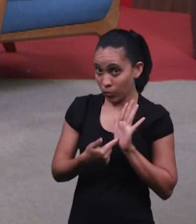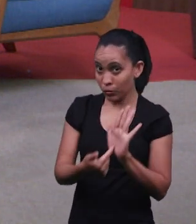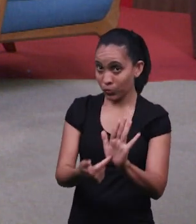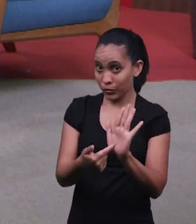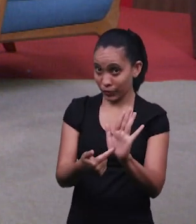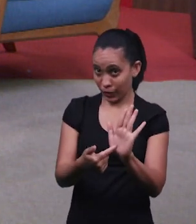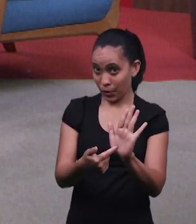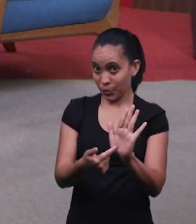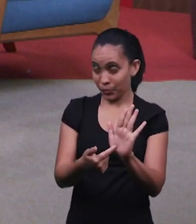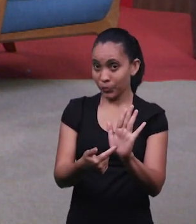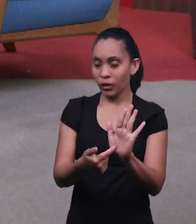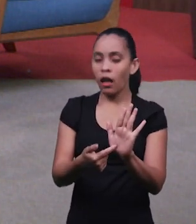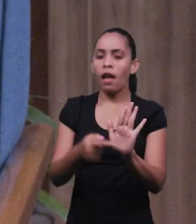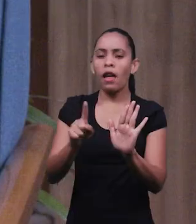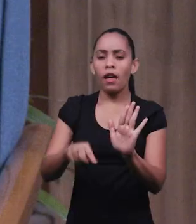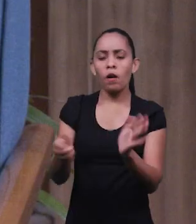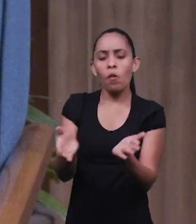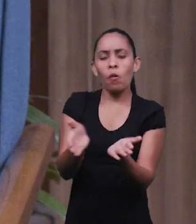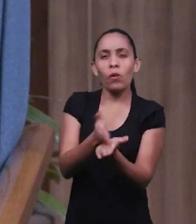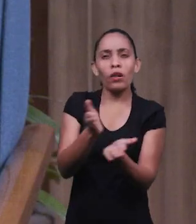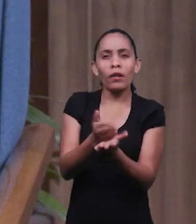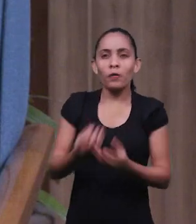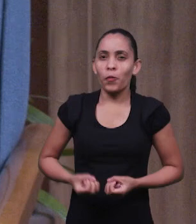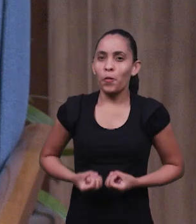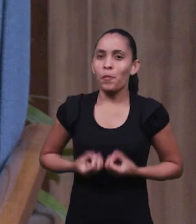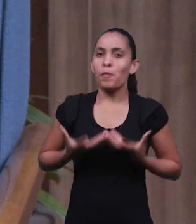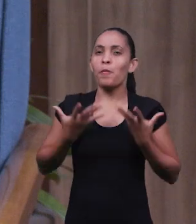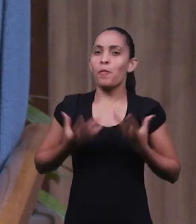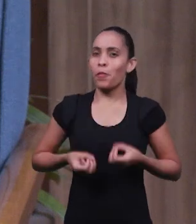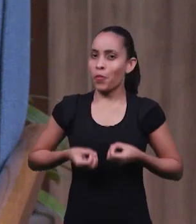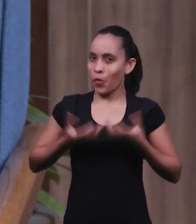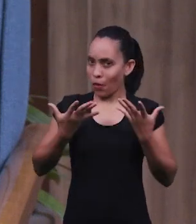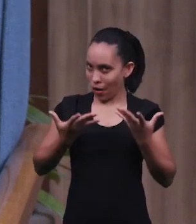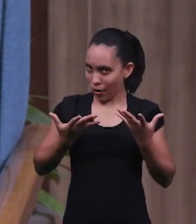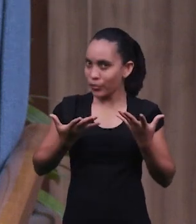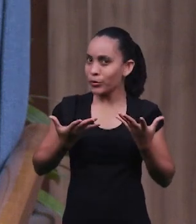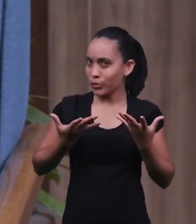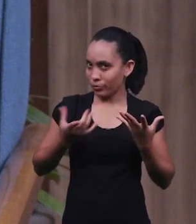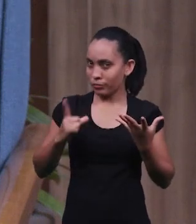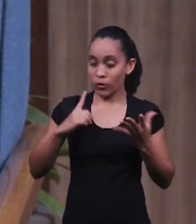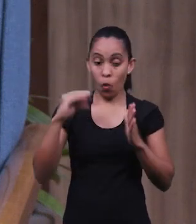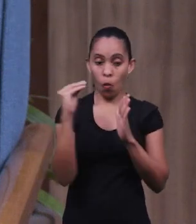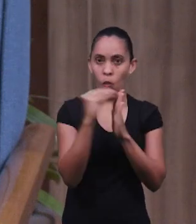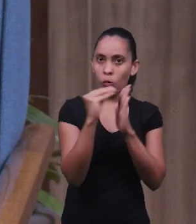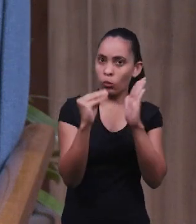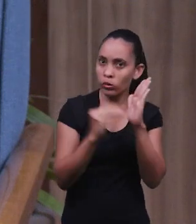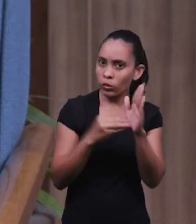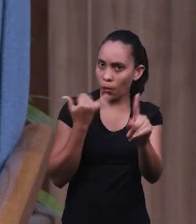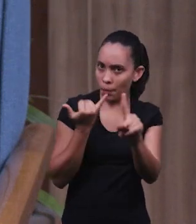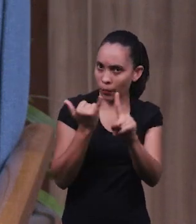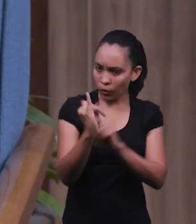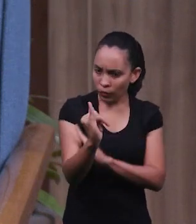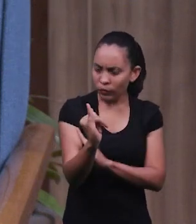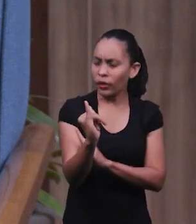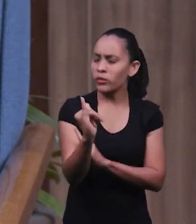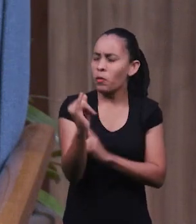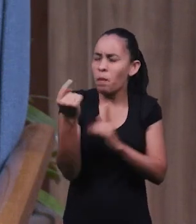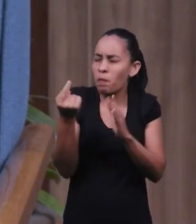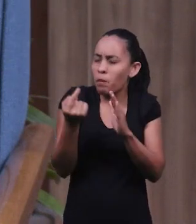dit, c'est un livre qui porte un langage poétique, avec un contenu prophétique extrêmement profond,